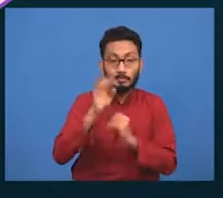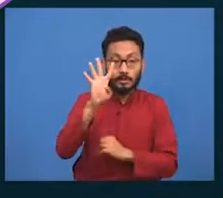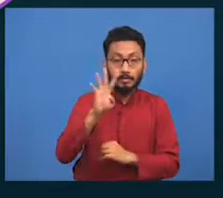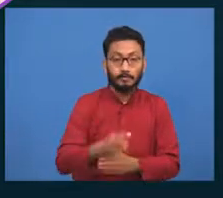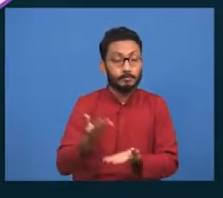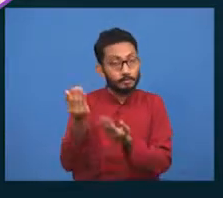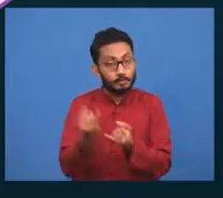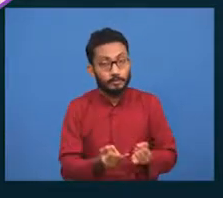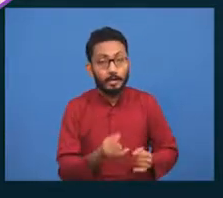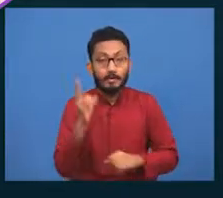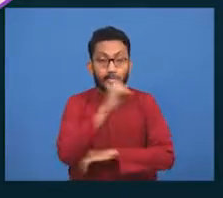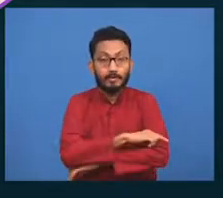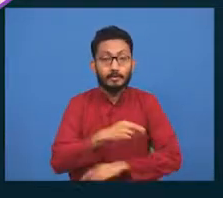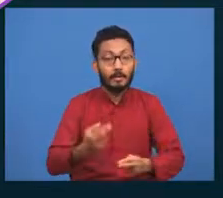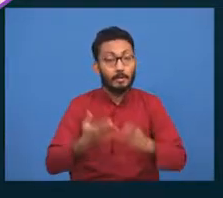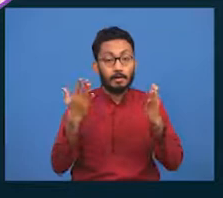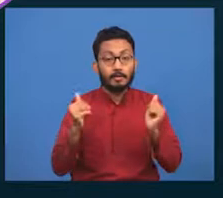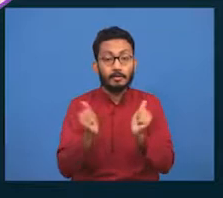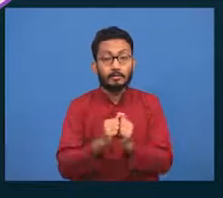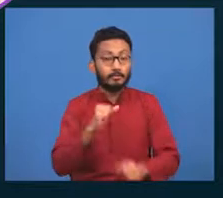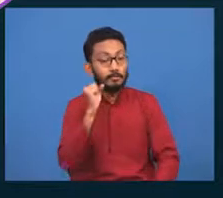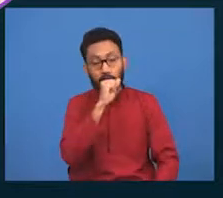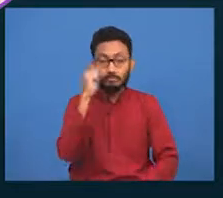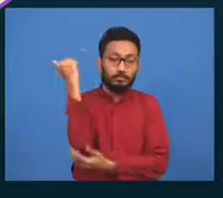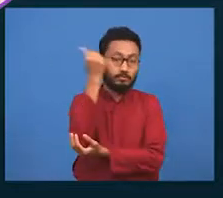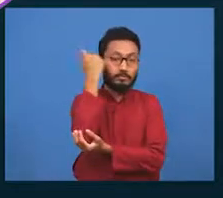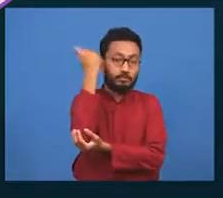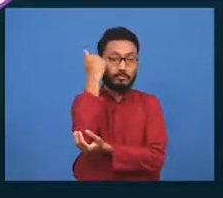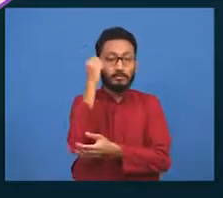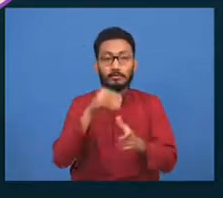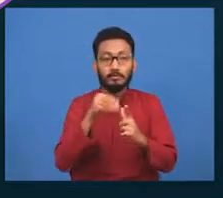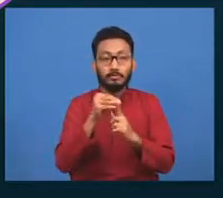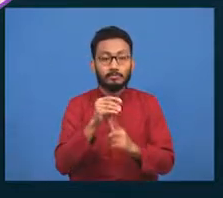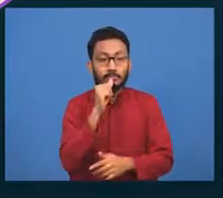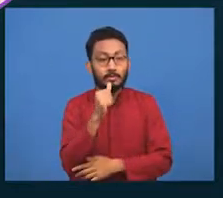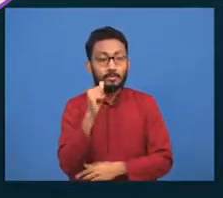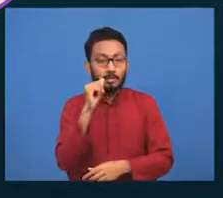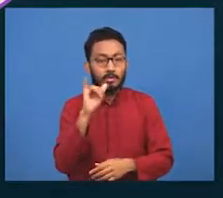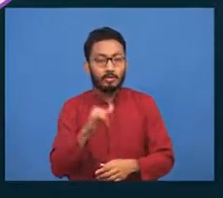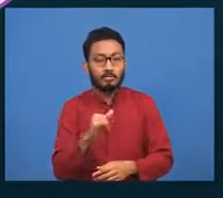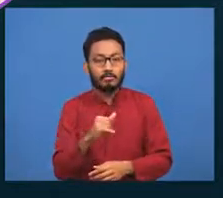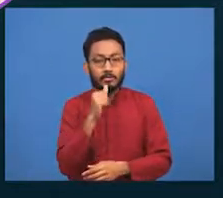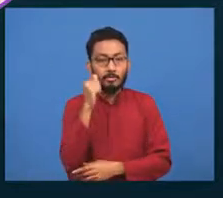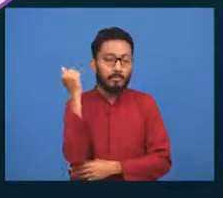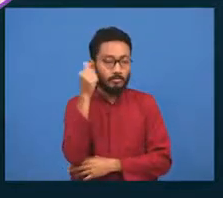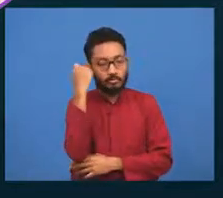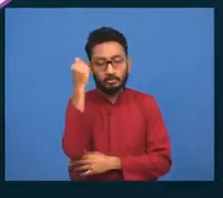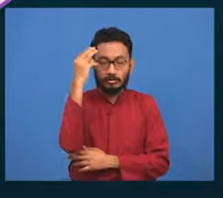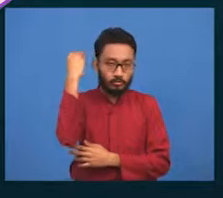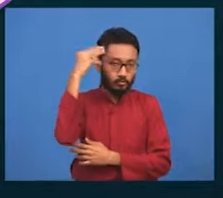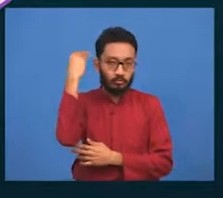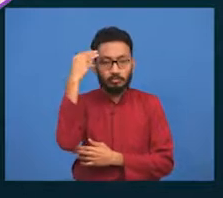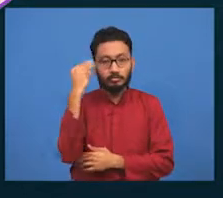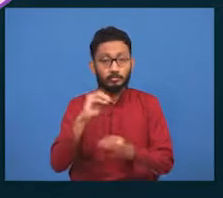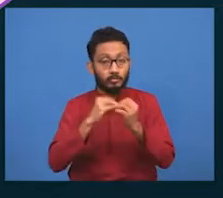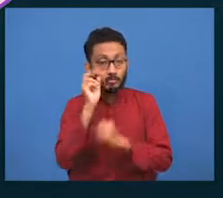raya dengan hidangan arak atau sebarang minuman yang memabukkan. Dan yang kelima,